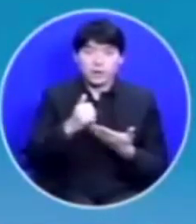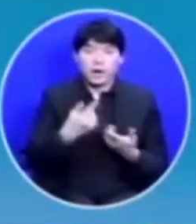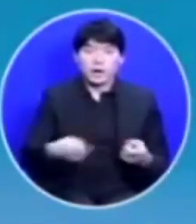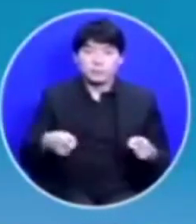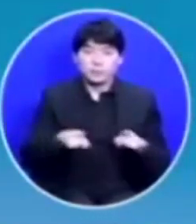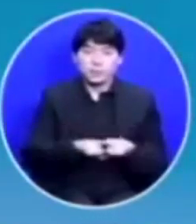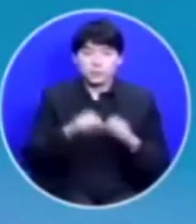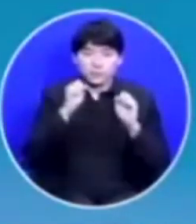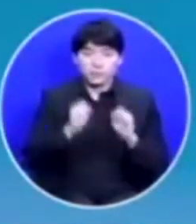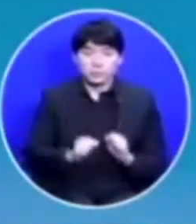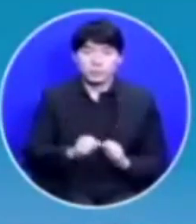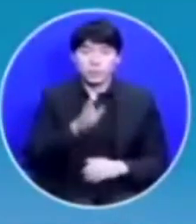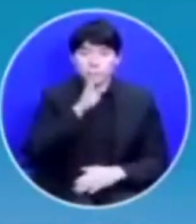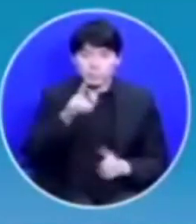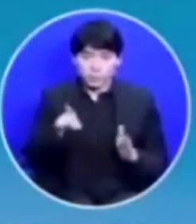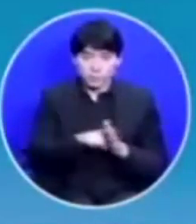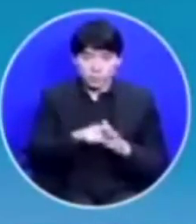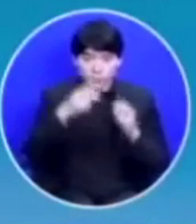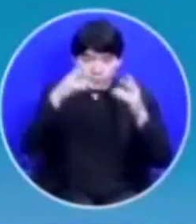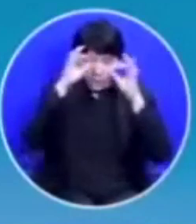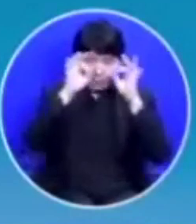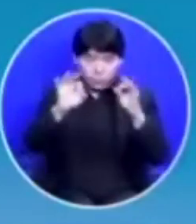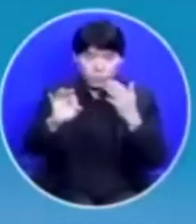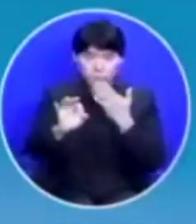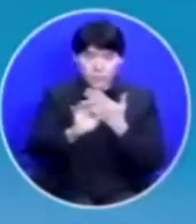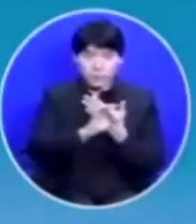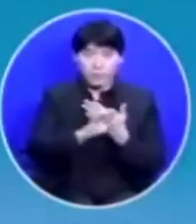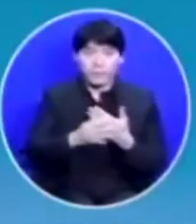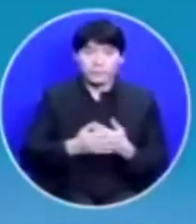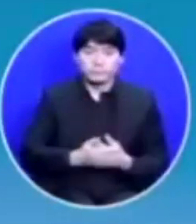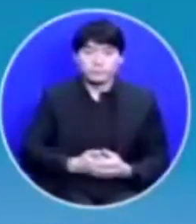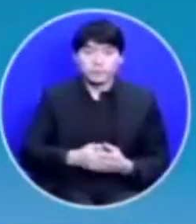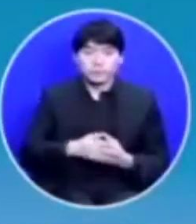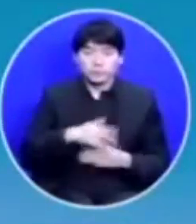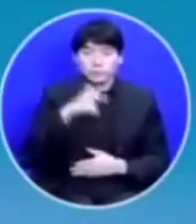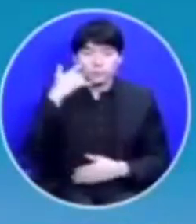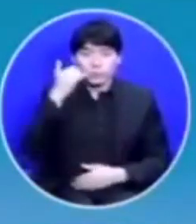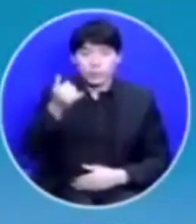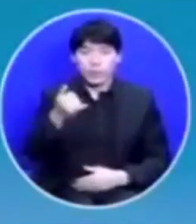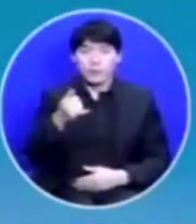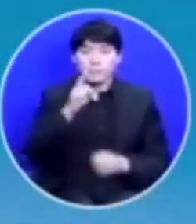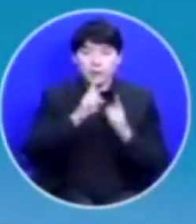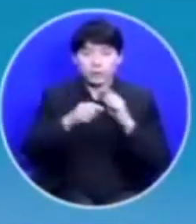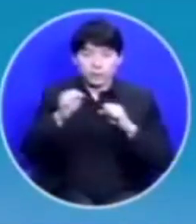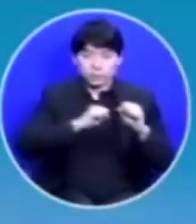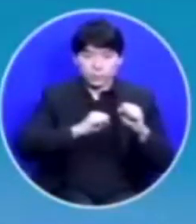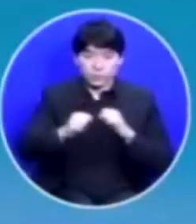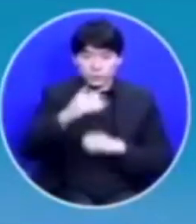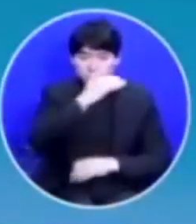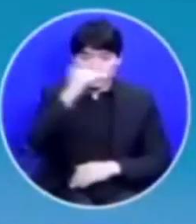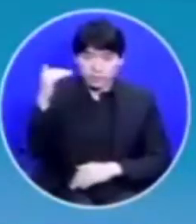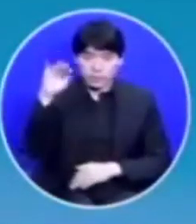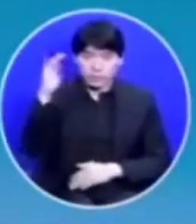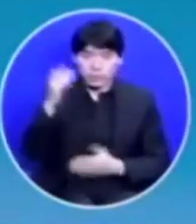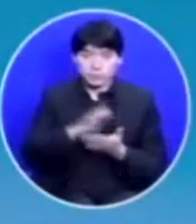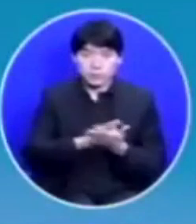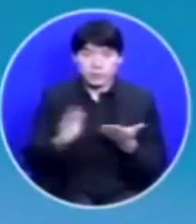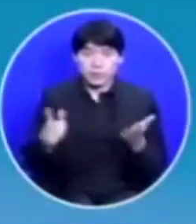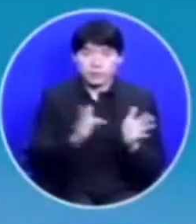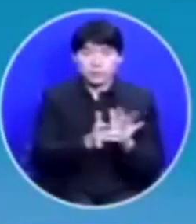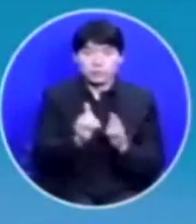믿고 그 예수님을 바라보면 부모의 말 행동이다 잡힙니다 예수님 바라보는